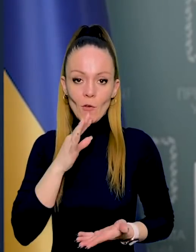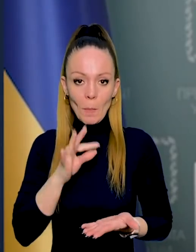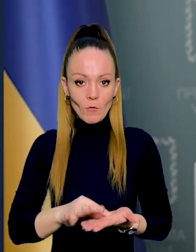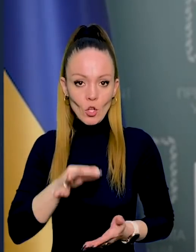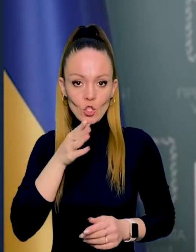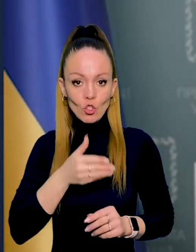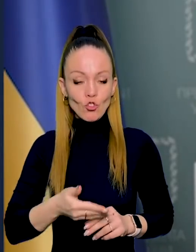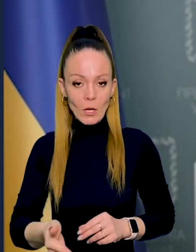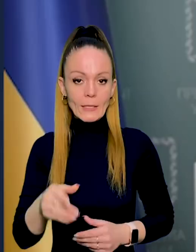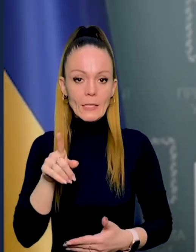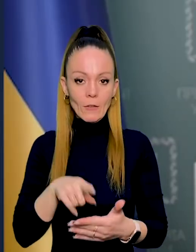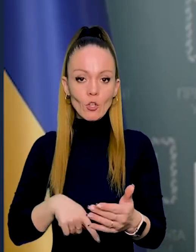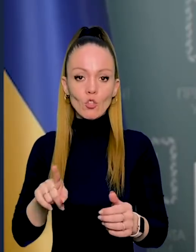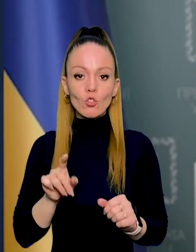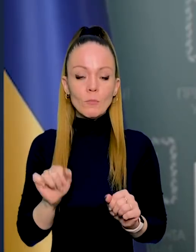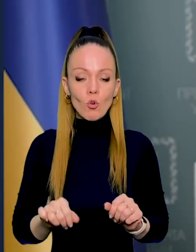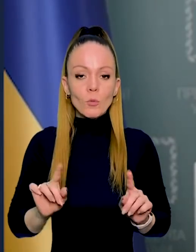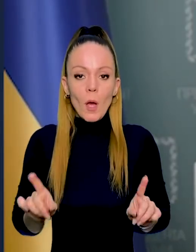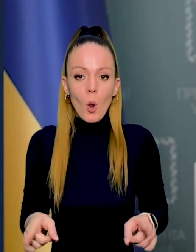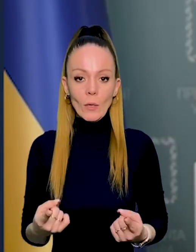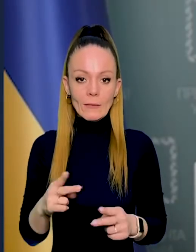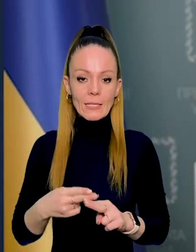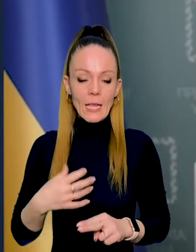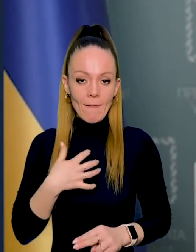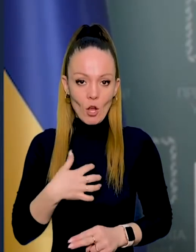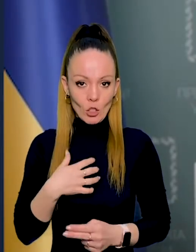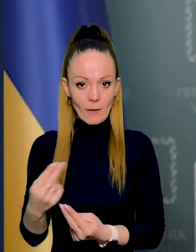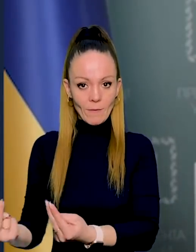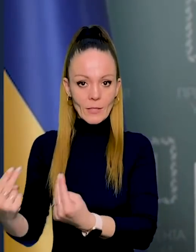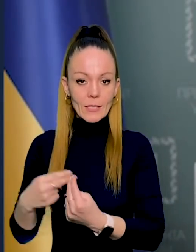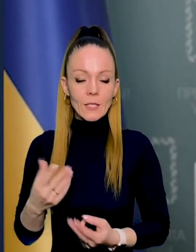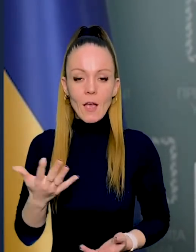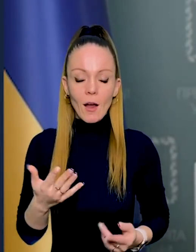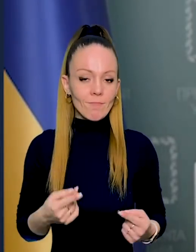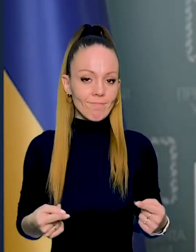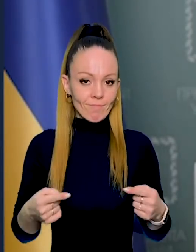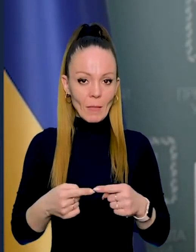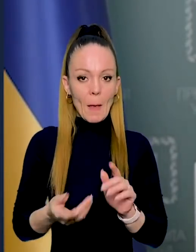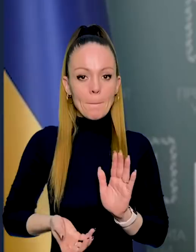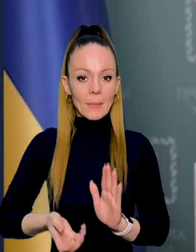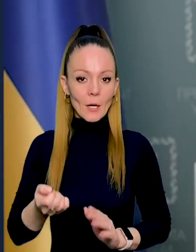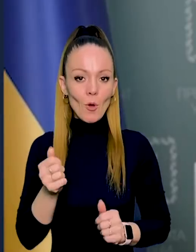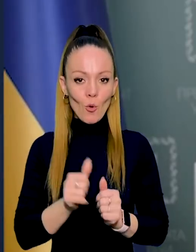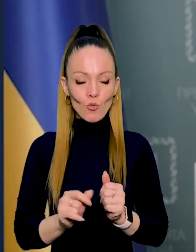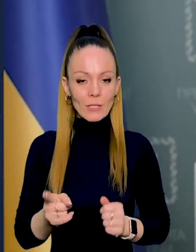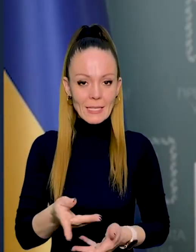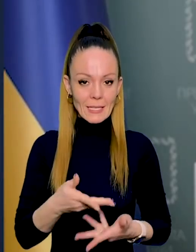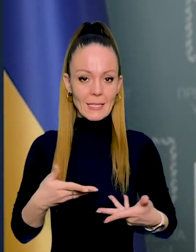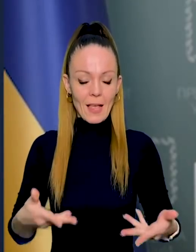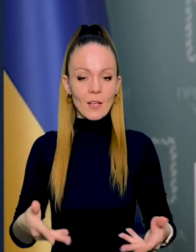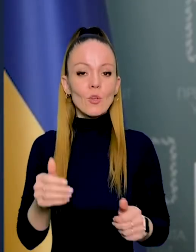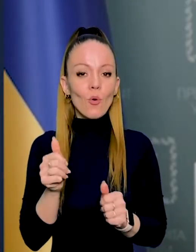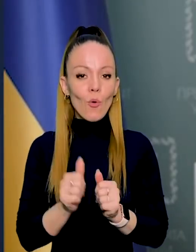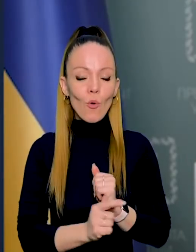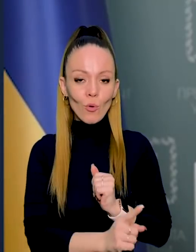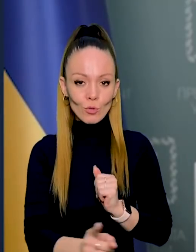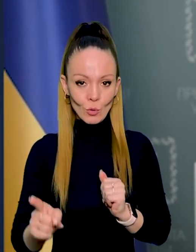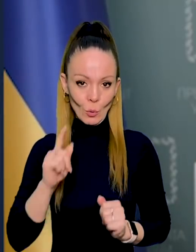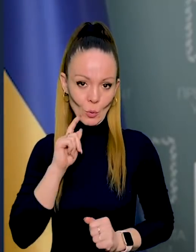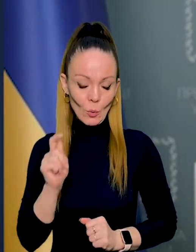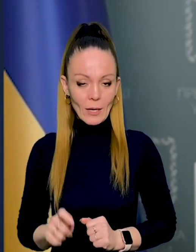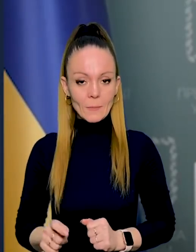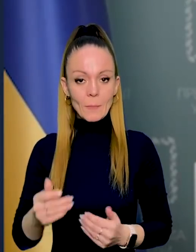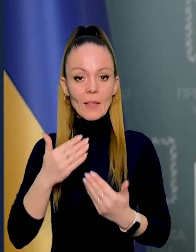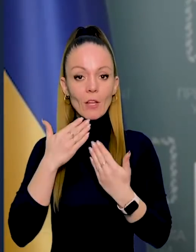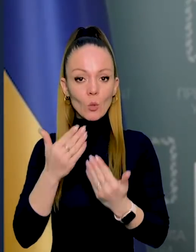найвідповідальніший час. Вірю, що зможемо організувати цей важливий візит, який однозначно підтримує кожного з нас, кожного з